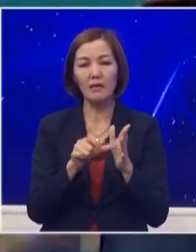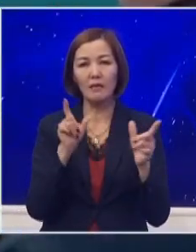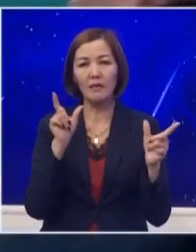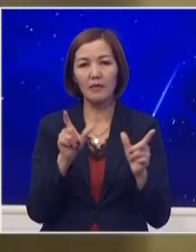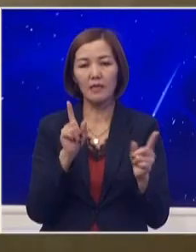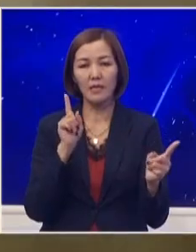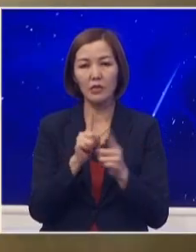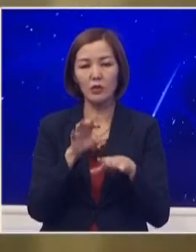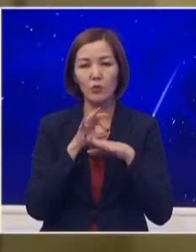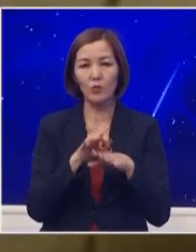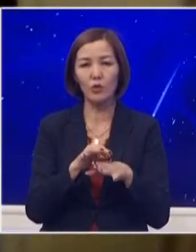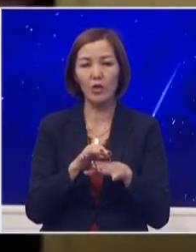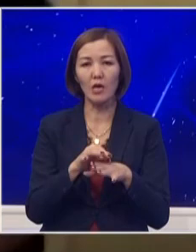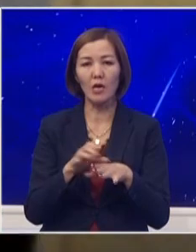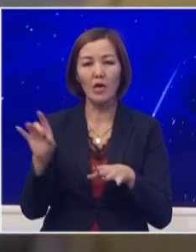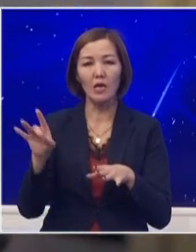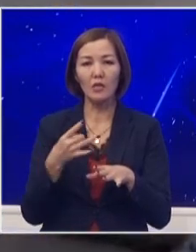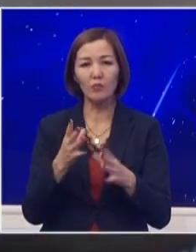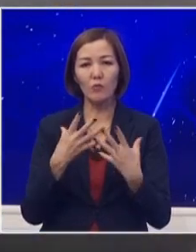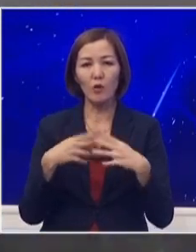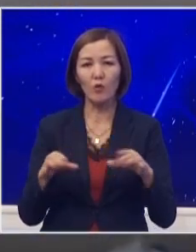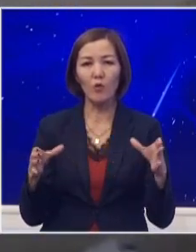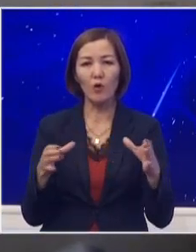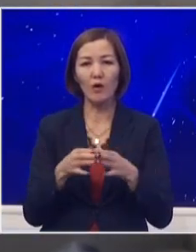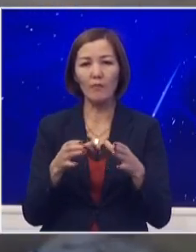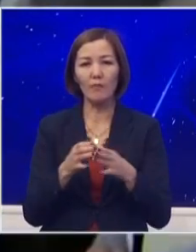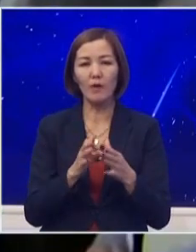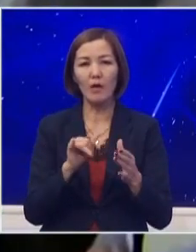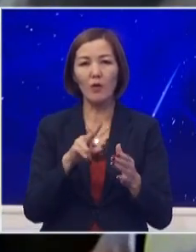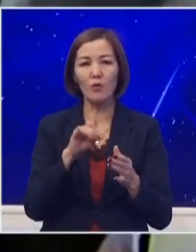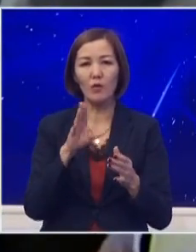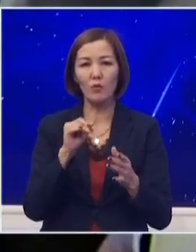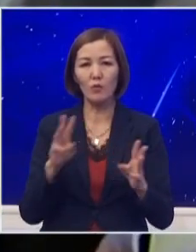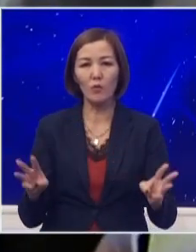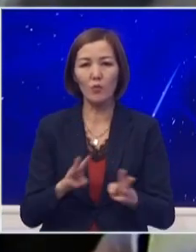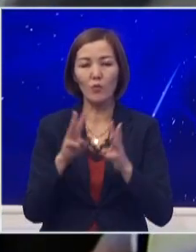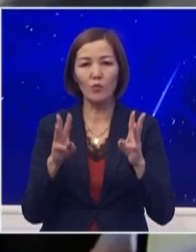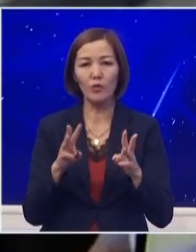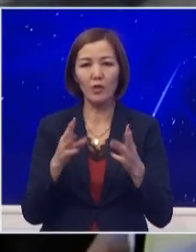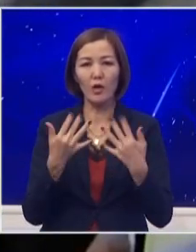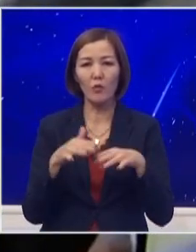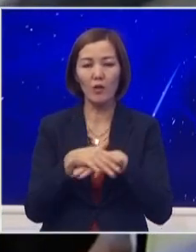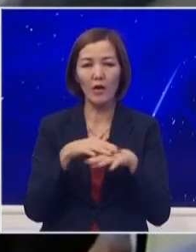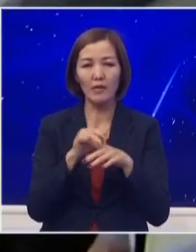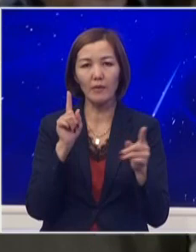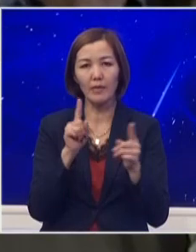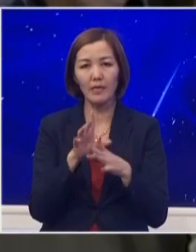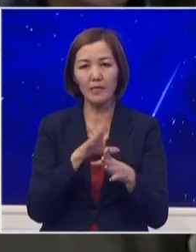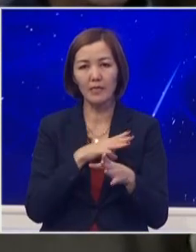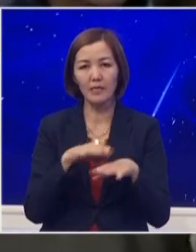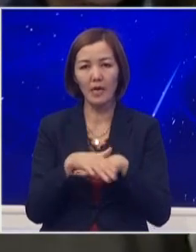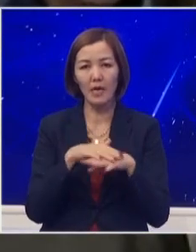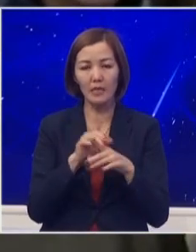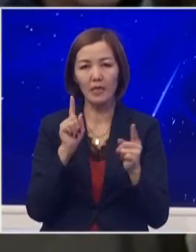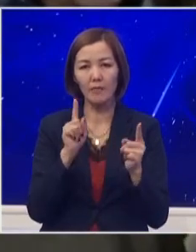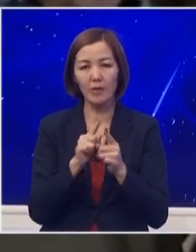өткізілді. Республикалық қоғамдық штаб мүшелері әуелі Әулиекөлде болып, өрттен зардап шеккен ауылдық ағайынмен жүздесті. Мұнан соң жергілікті жұртшылықты